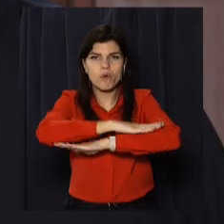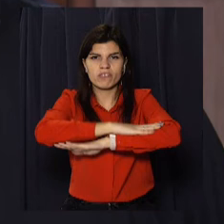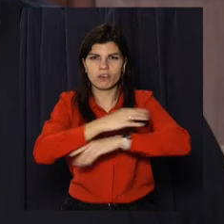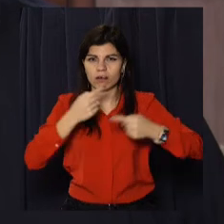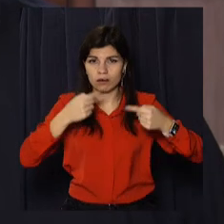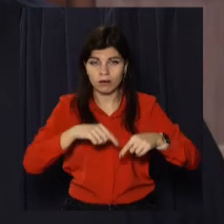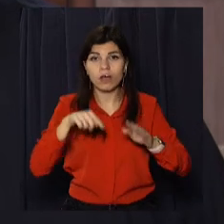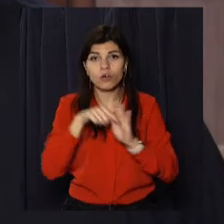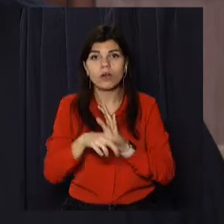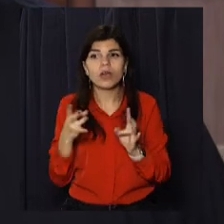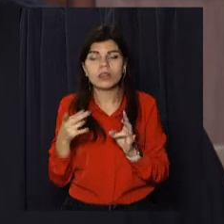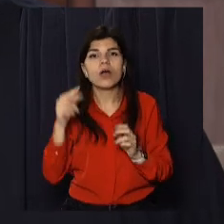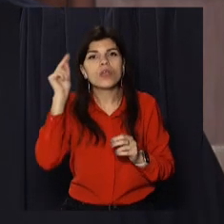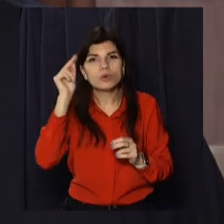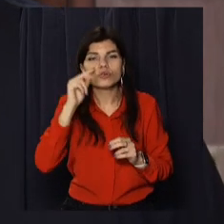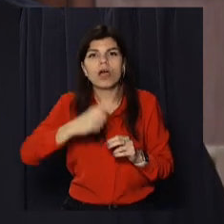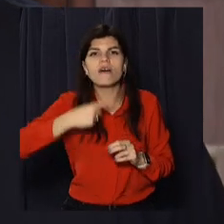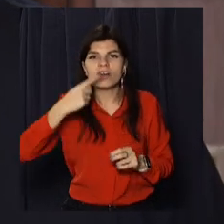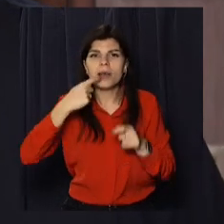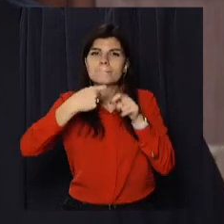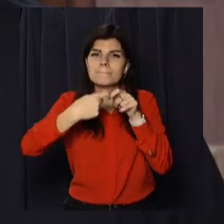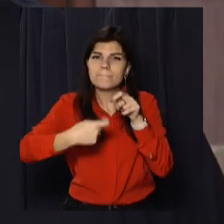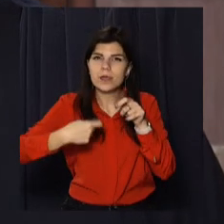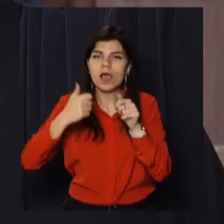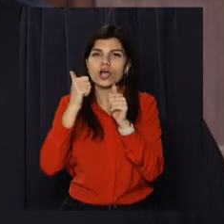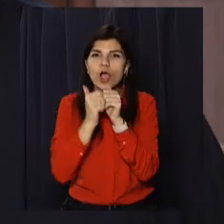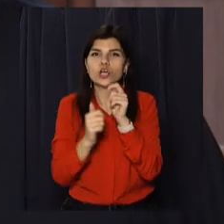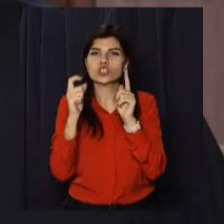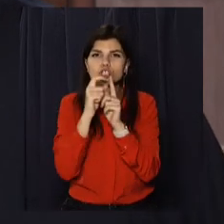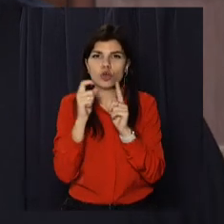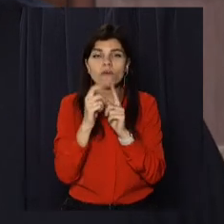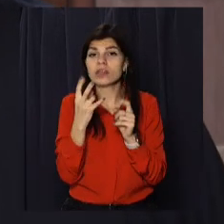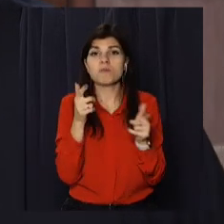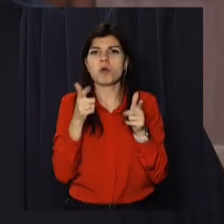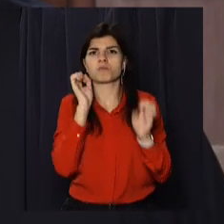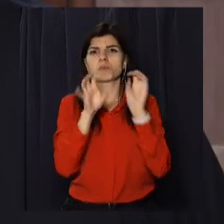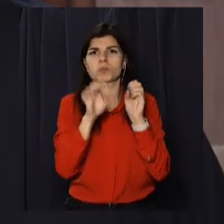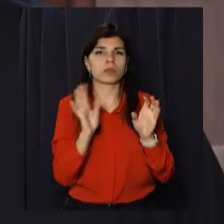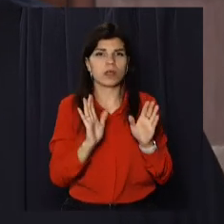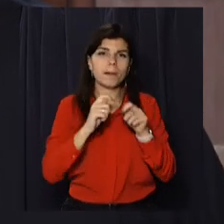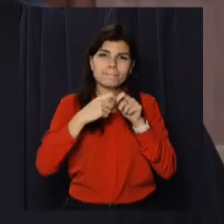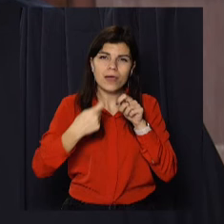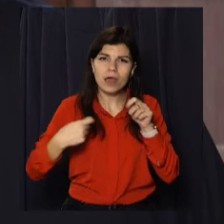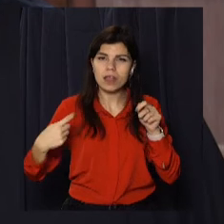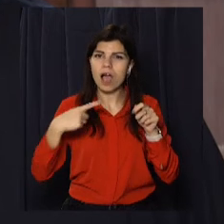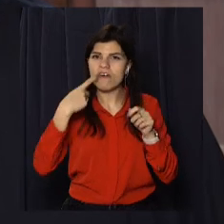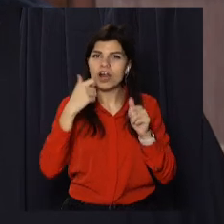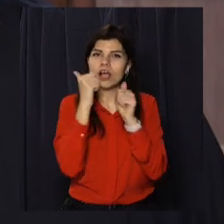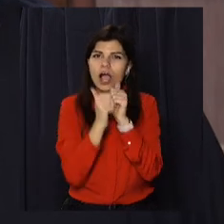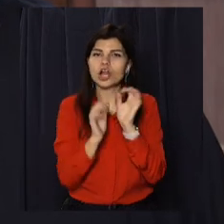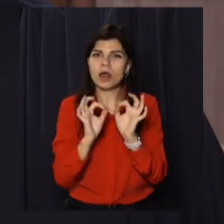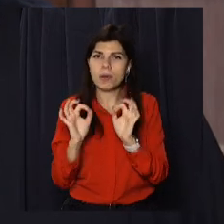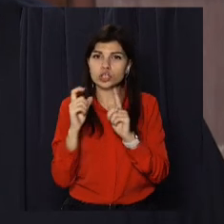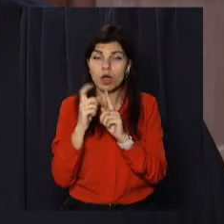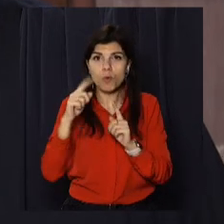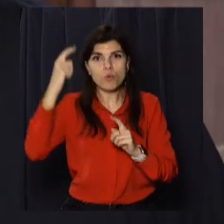почати медленно говорити, проговорювати кожне слово. І коли вони будуть медленно говорити, будет включаться